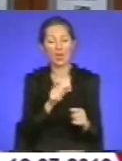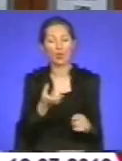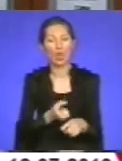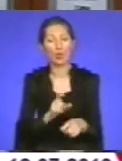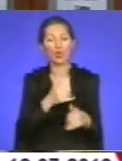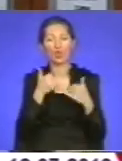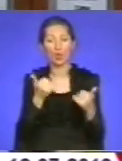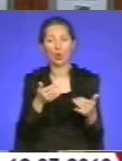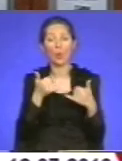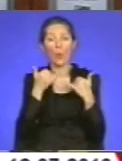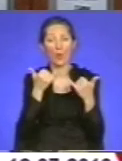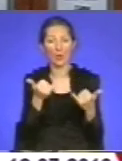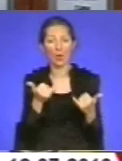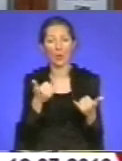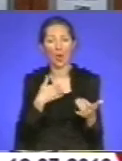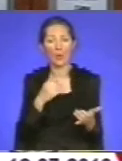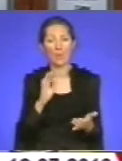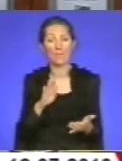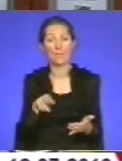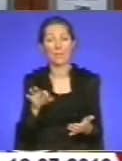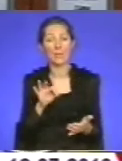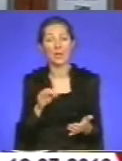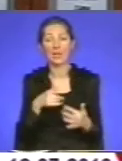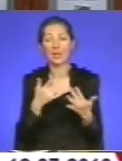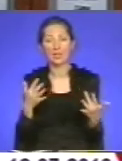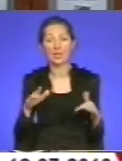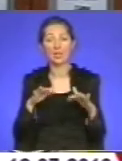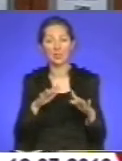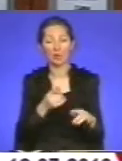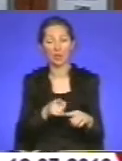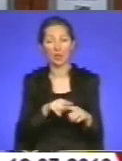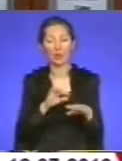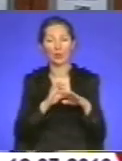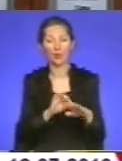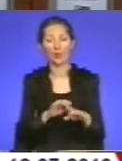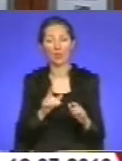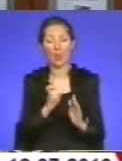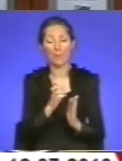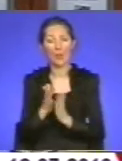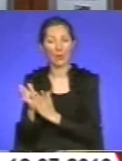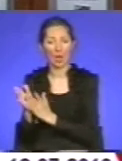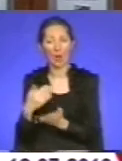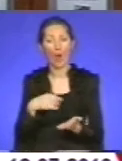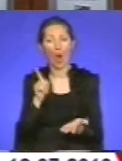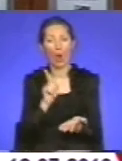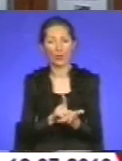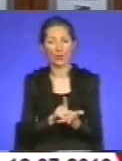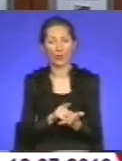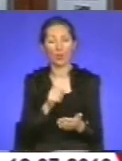і поважаємо. І при різних заходах, які проводить бібліотека, ми обов'язково